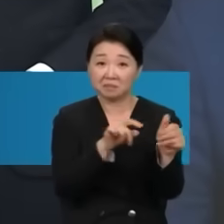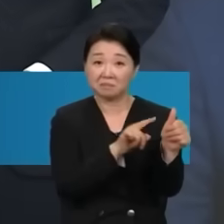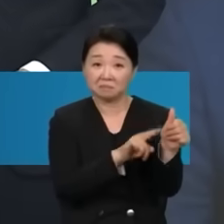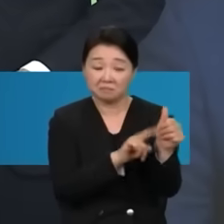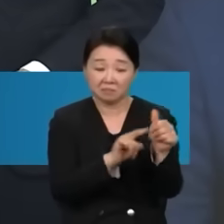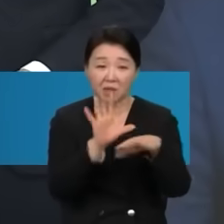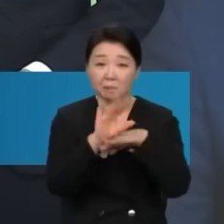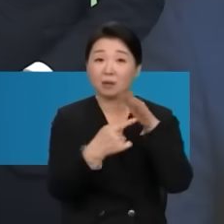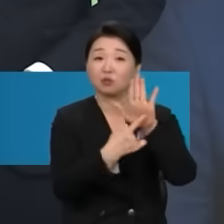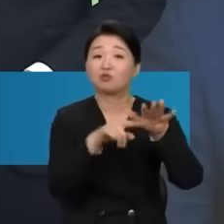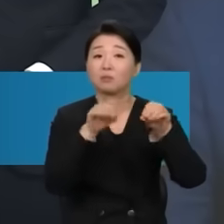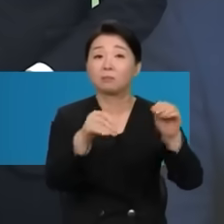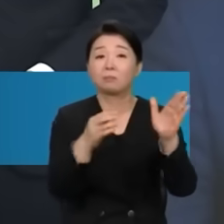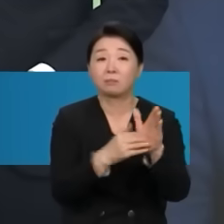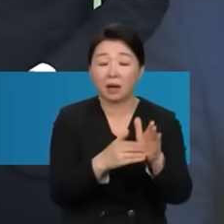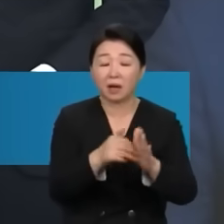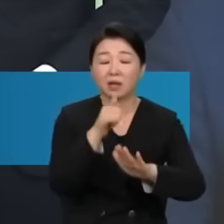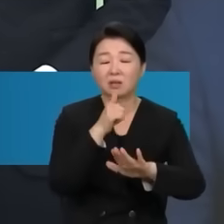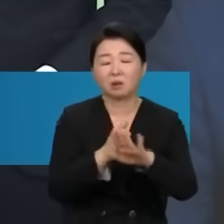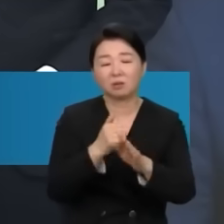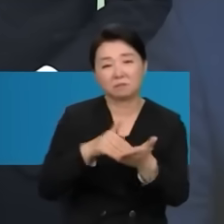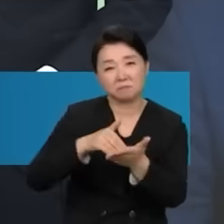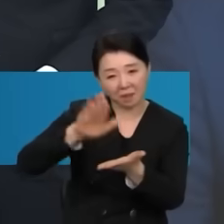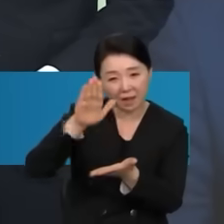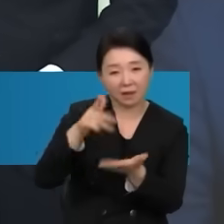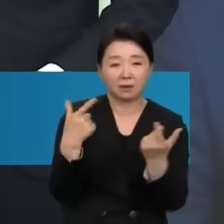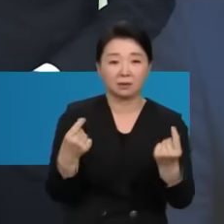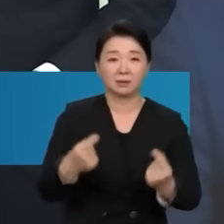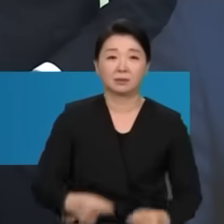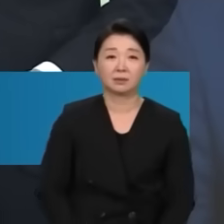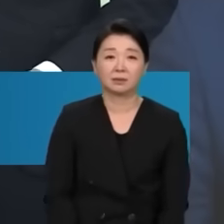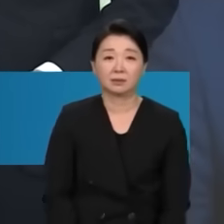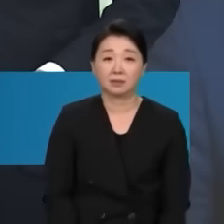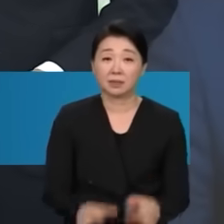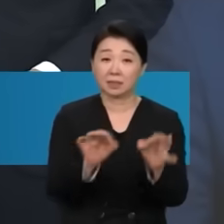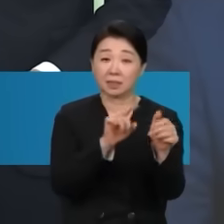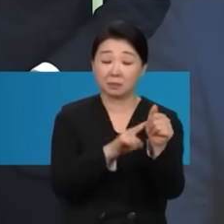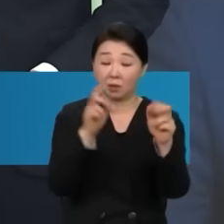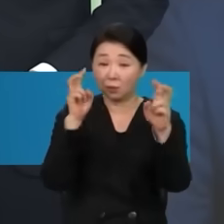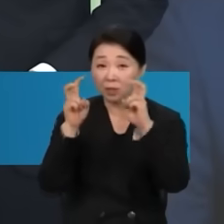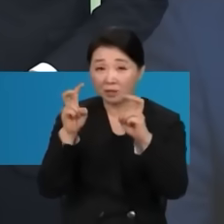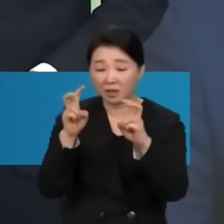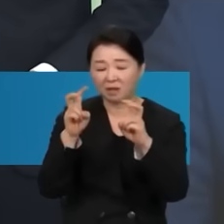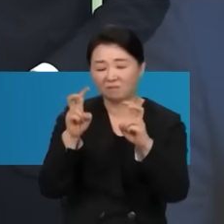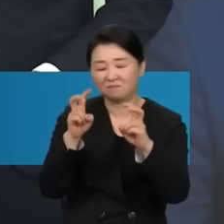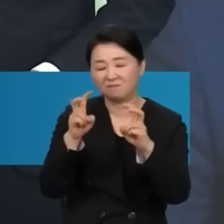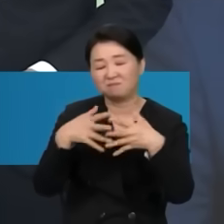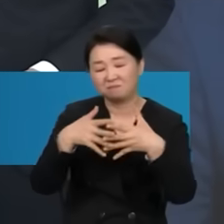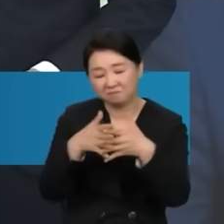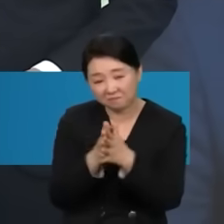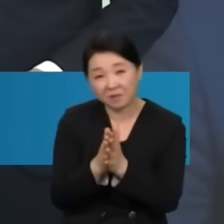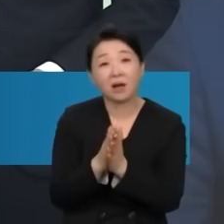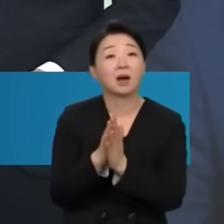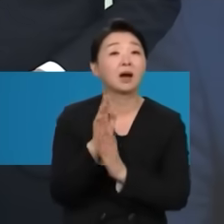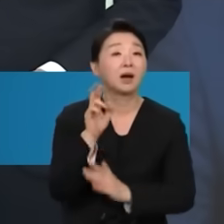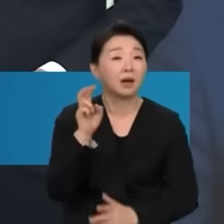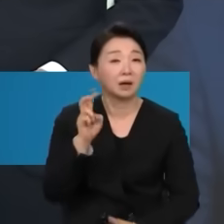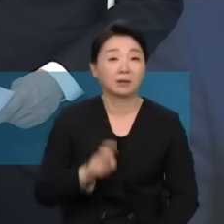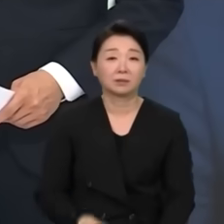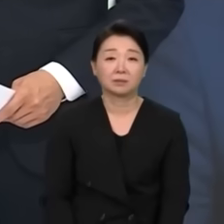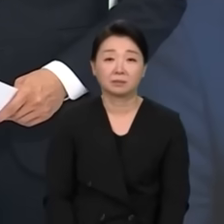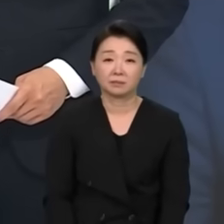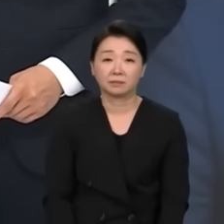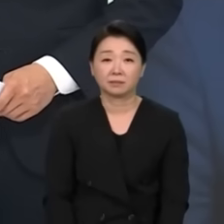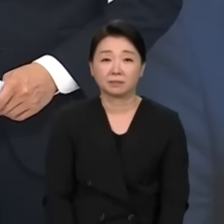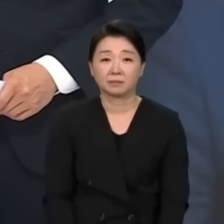출연을 정지시키면 사실상 퇴출 수순에 들어갔습니다 김씨의 소속사도 회사문을 닫아야 하는 상황에 몰렸습니다이